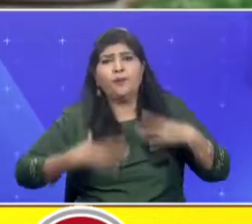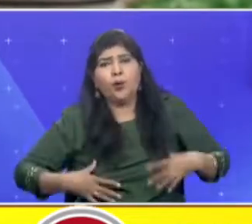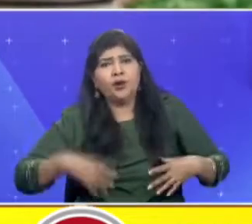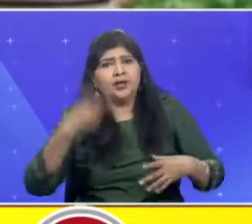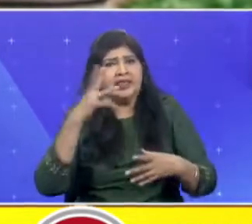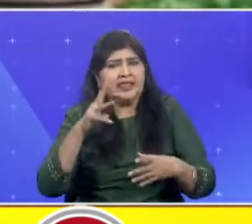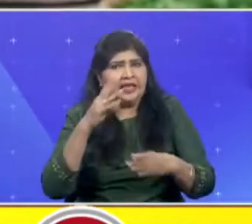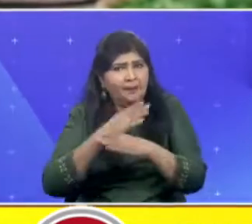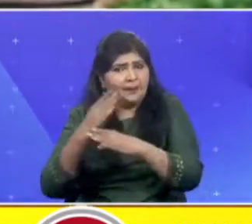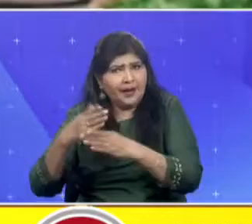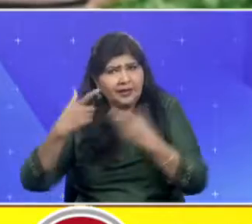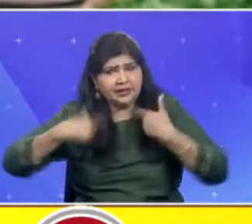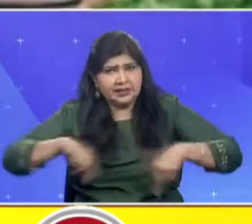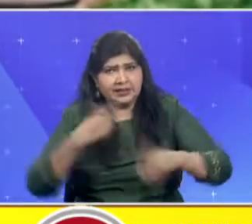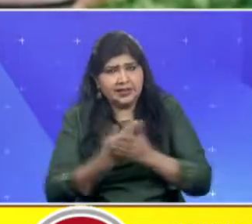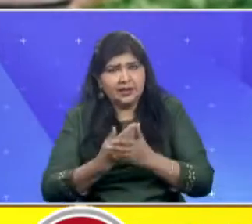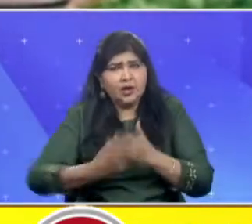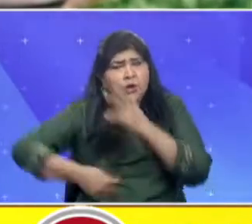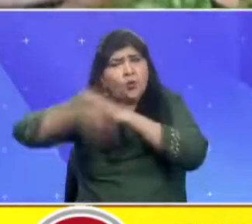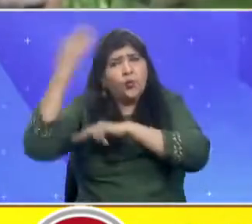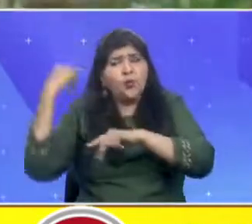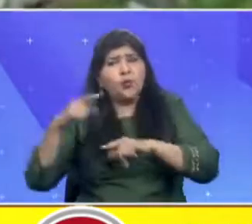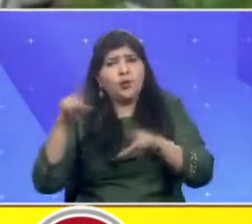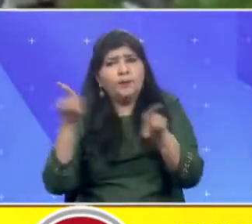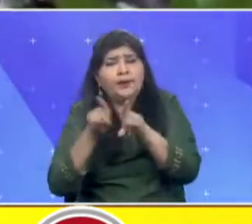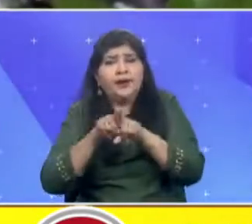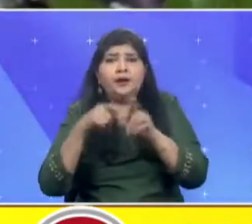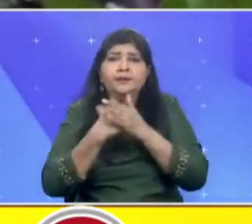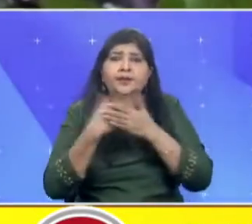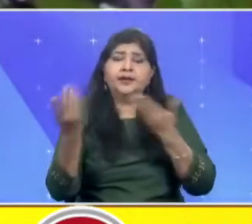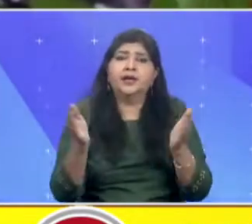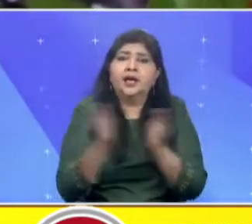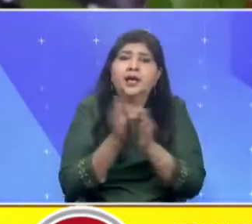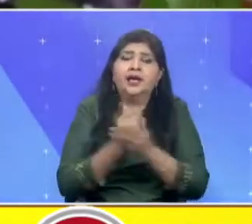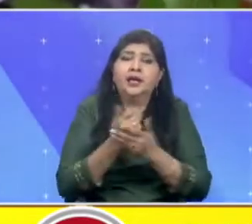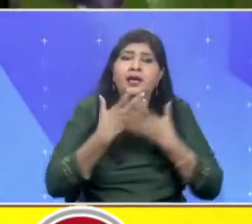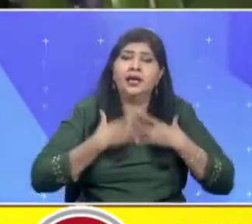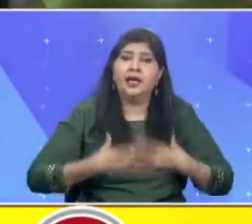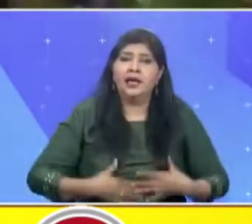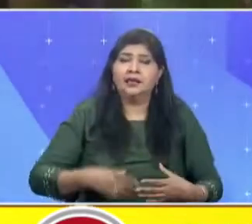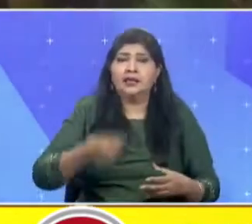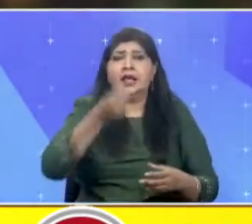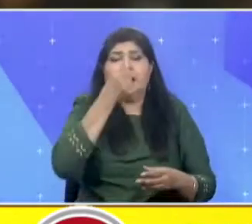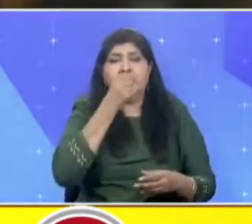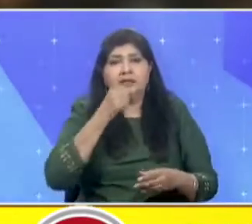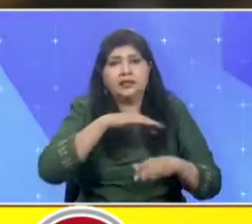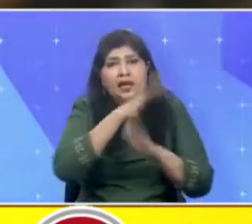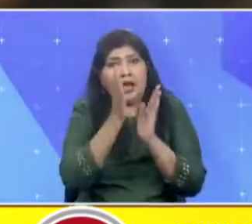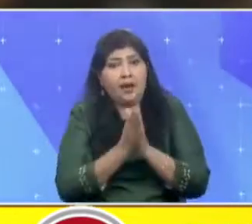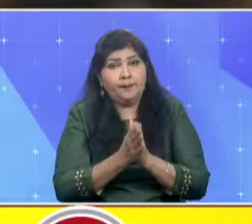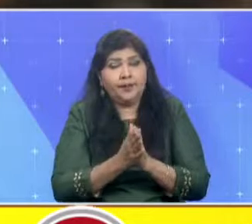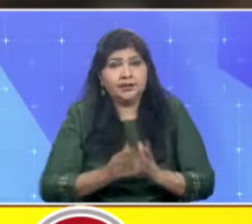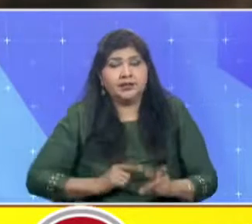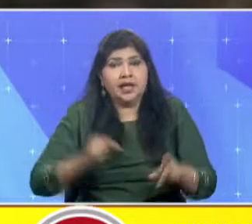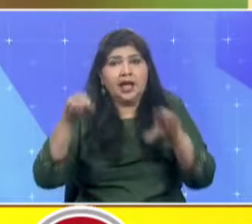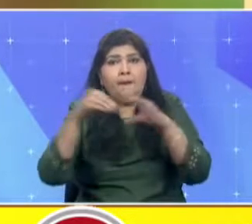स्टार्टअप हमारी परंपराओं के मुताबिक हेल्दी ईटिंग हैबिट्स पर आधारित है।